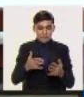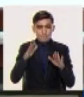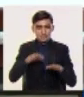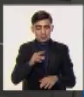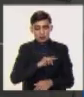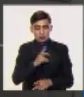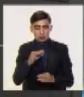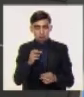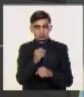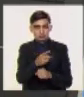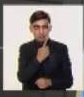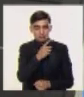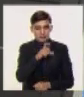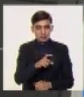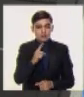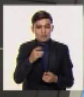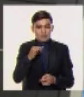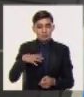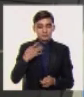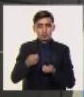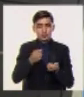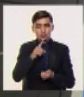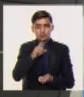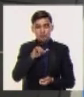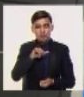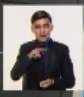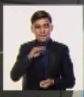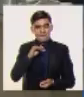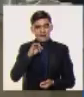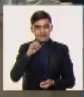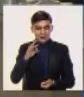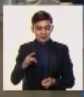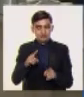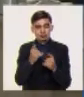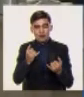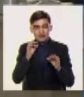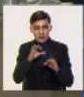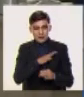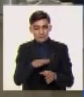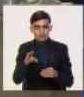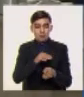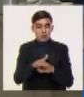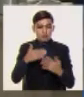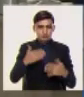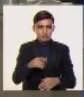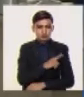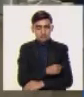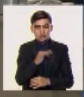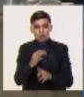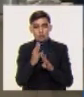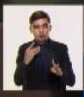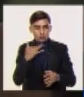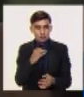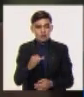местах. Но уволили только его. Его бывший руководитель Зульфикар Абилкасимов рассказал, что на сегодня штат врачей полон, и даже есть очередь из